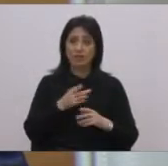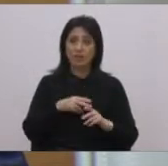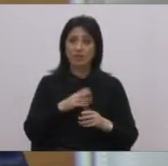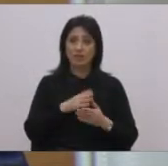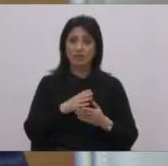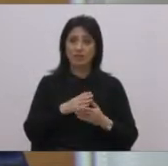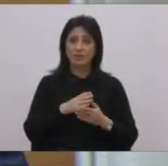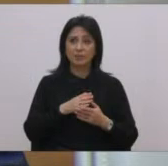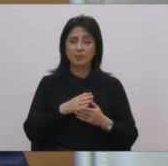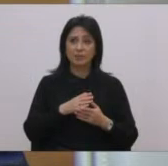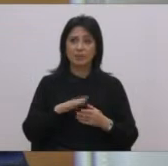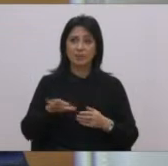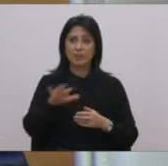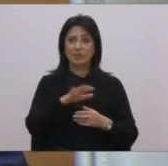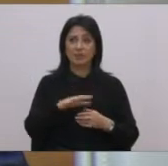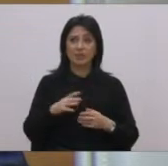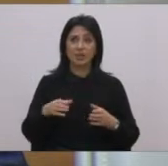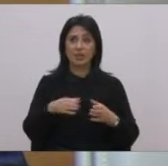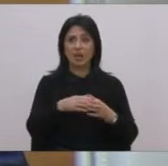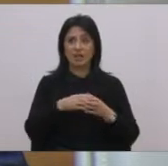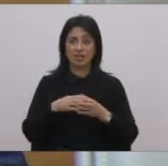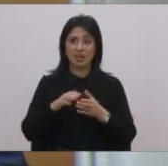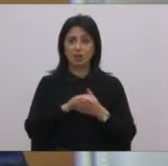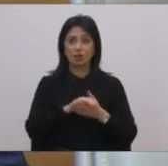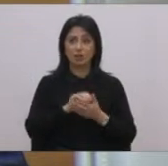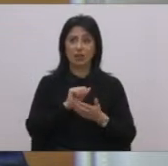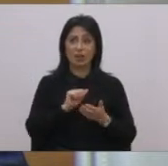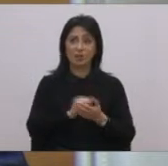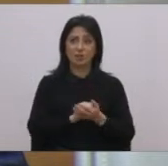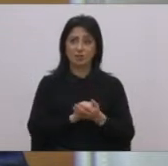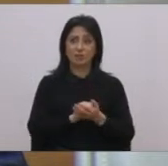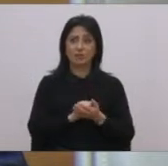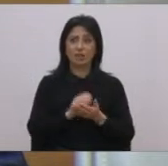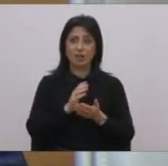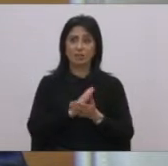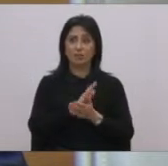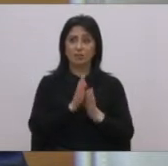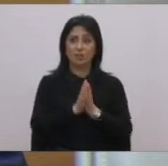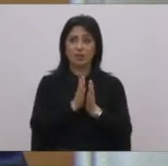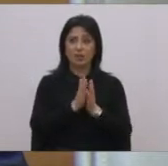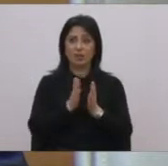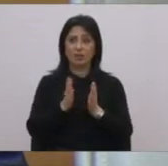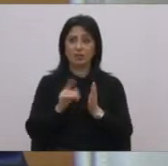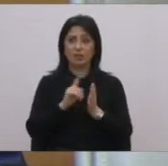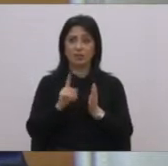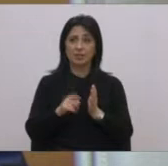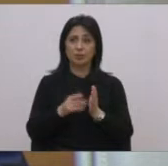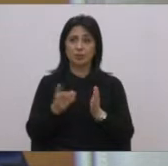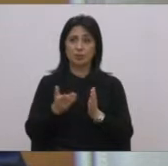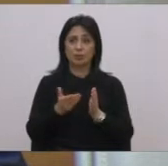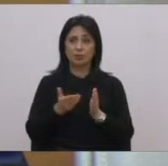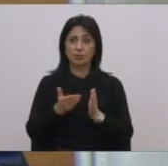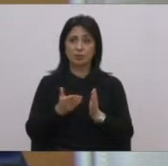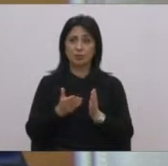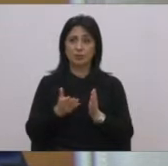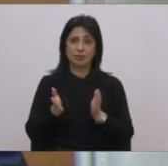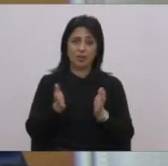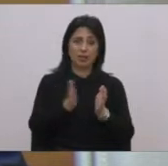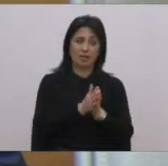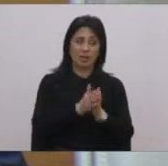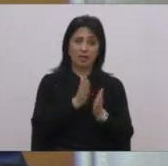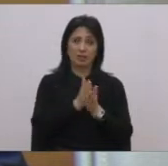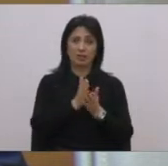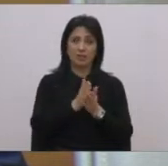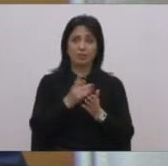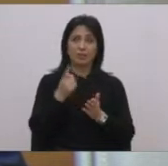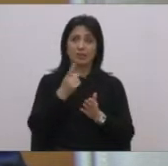არის ქვეყნის ერთიანობის გამტკიცების და არის მთელი რიგი საკითხები, რომელიც თანდართულია ამას.